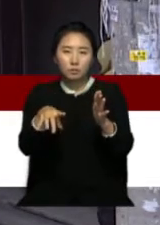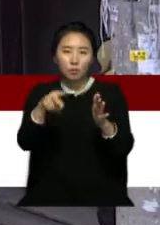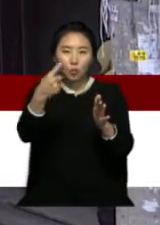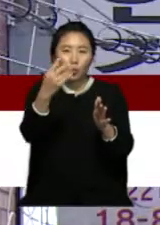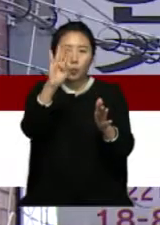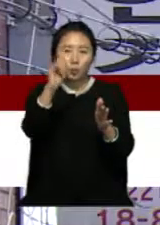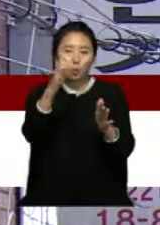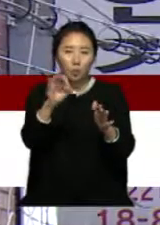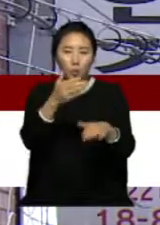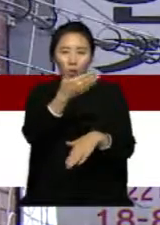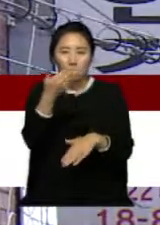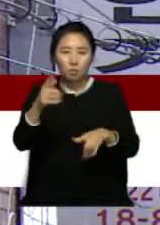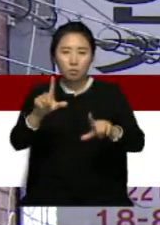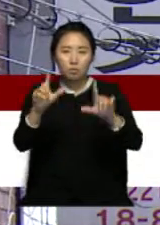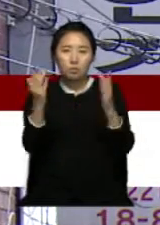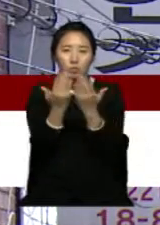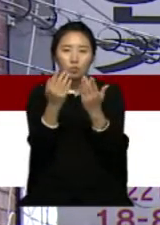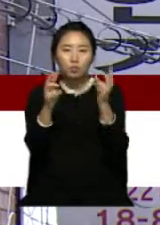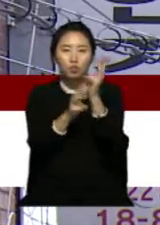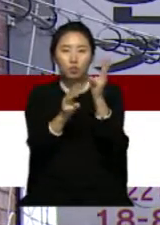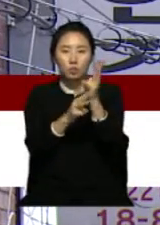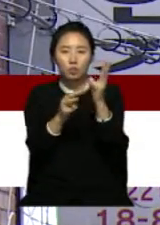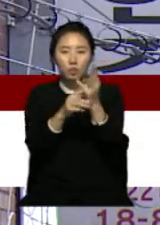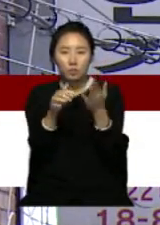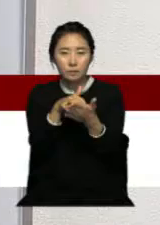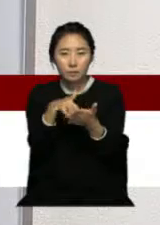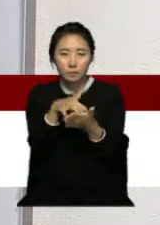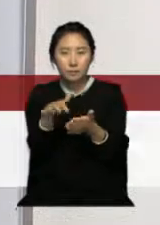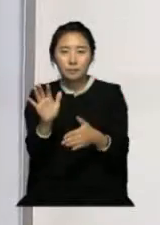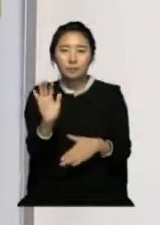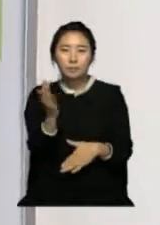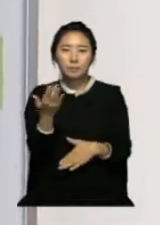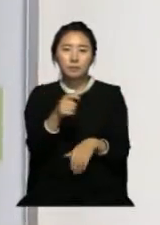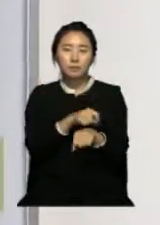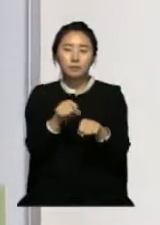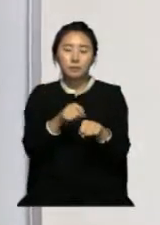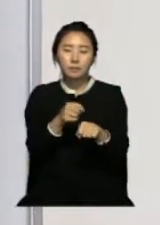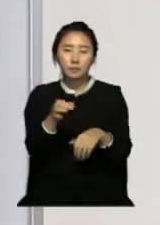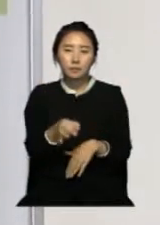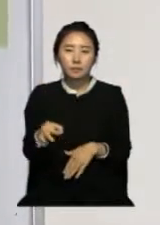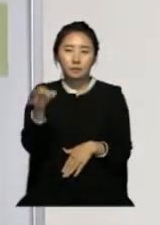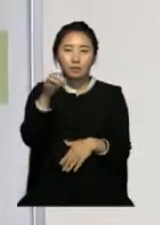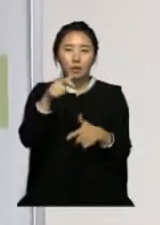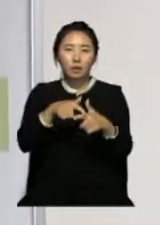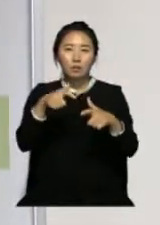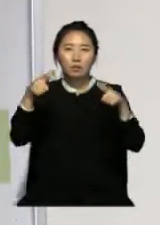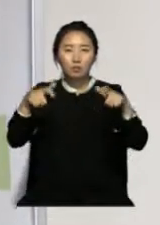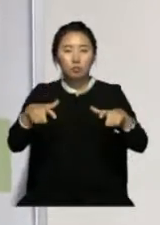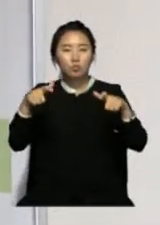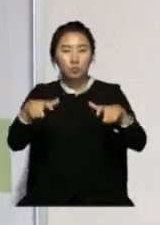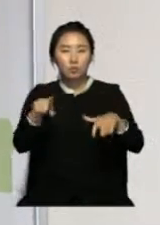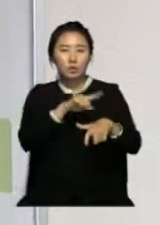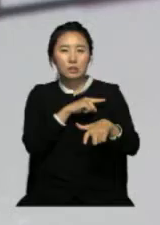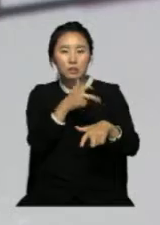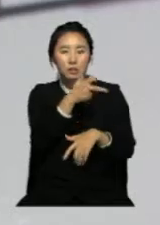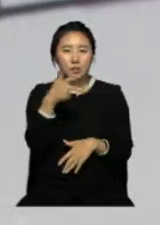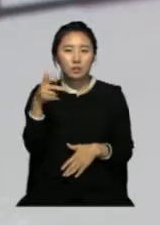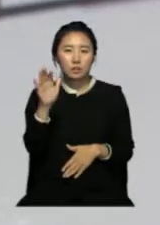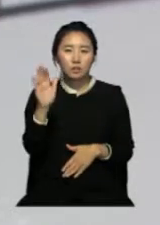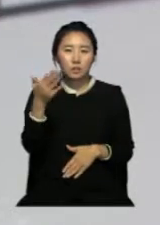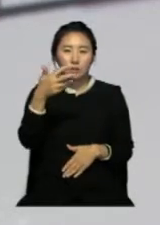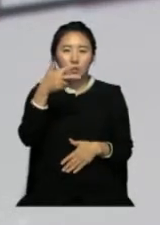부봉 9화 강북구 그리고 중랑구 순으로 집계됐습니다 특히 증가율 역시 강남 3구 에서 두드러져 있는데